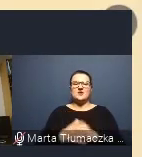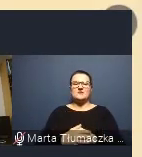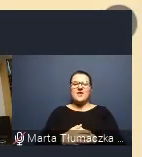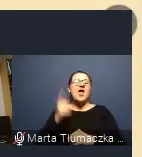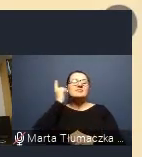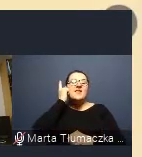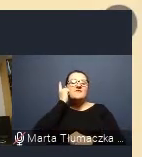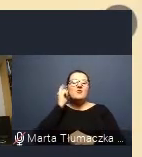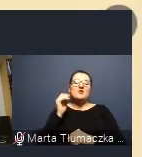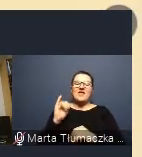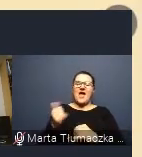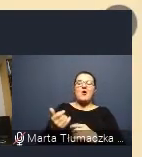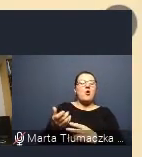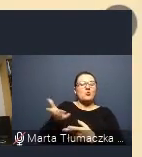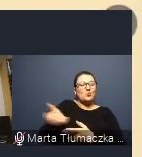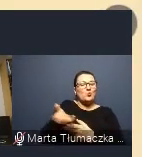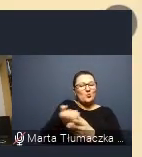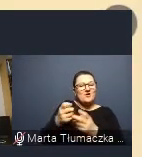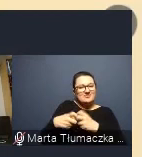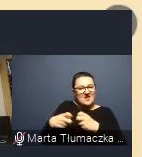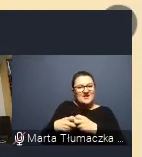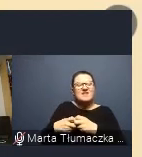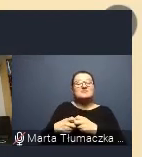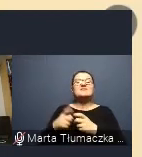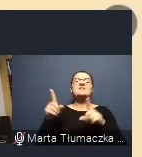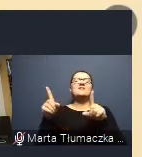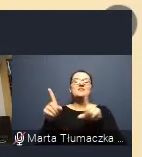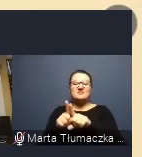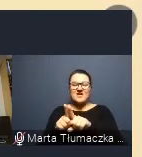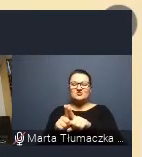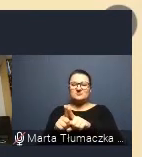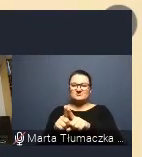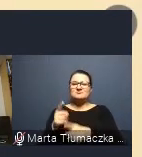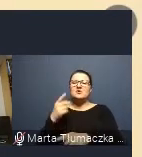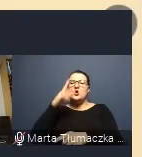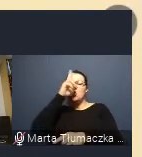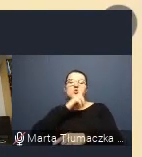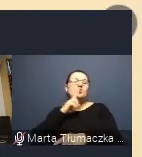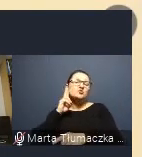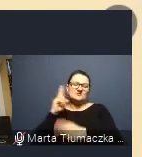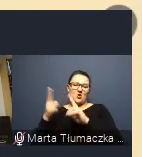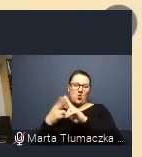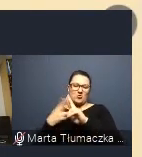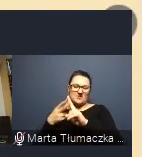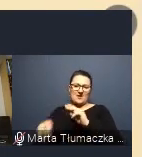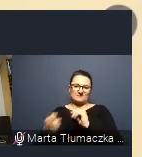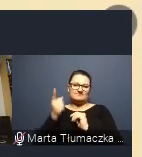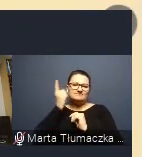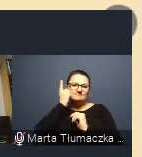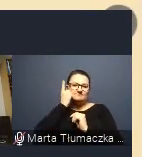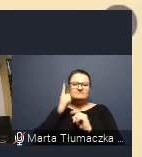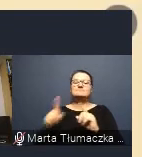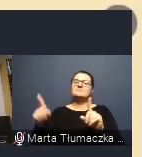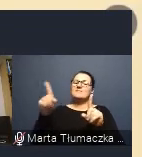urządzenie backupowe do internetu, ale jako urządzenie do kontaktu z rodzicami. No i odpowiednie oprogramowanie. Ja powiem Państwu,